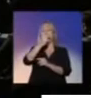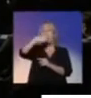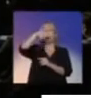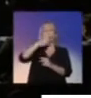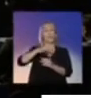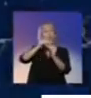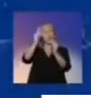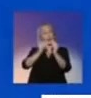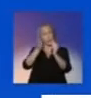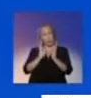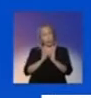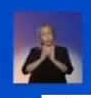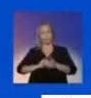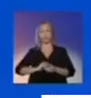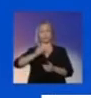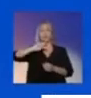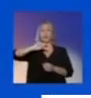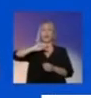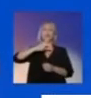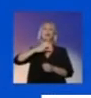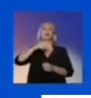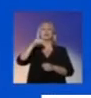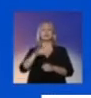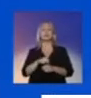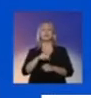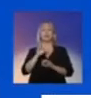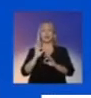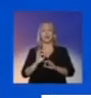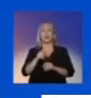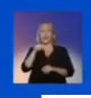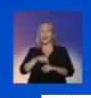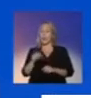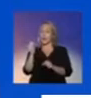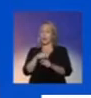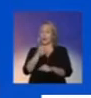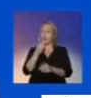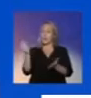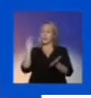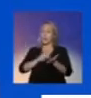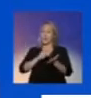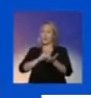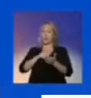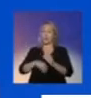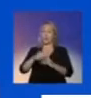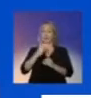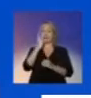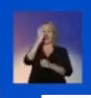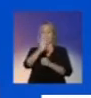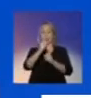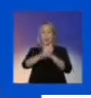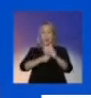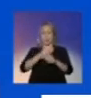οποίο έχει ένα στόχο την εκποίηση ολόκληρης της περιουσίας και ειδικά των δικτύων,